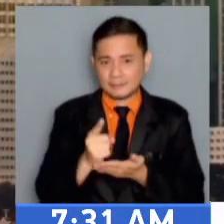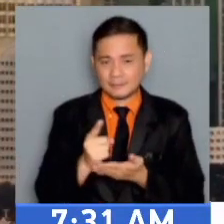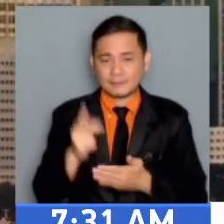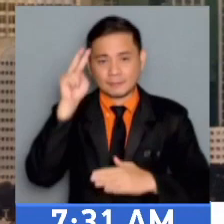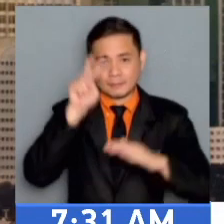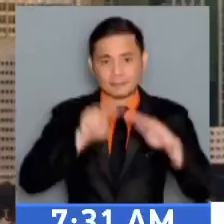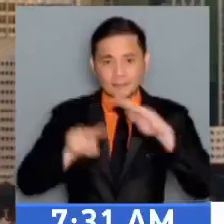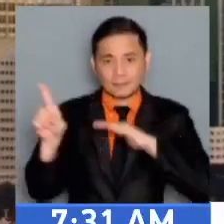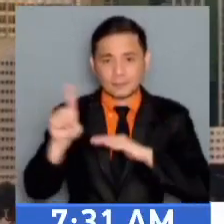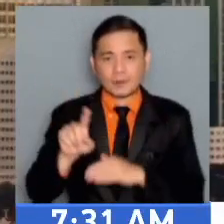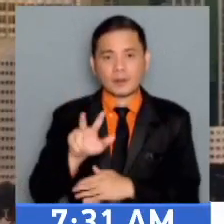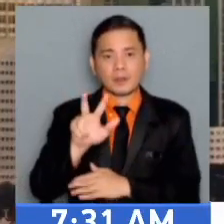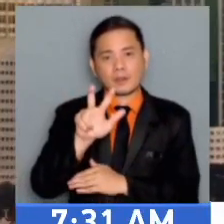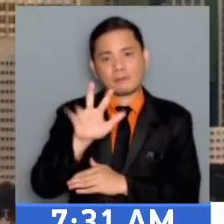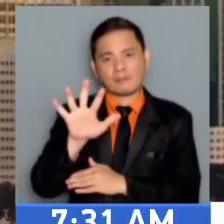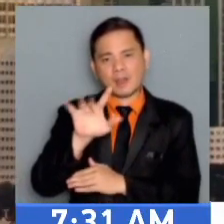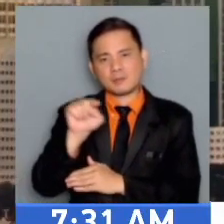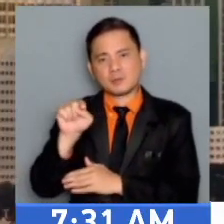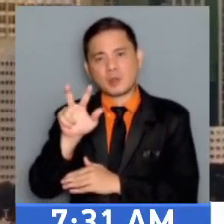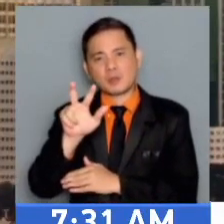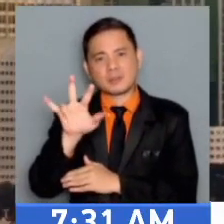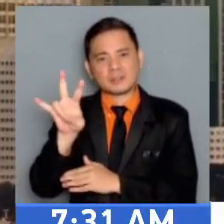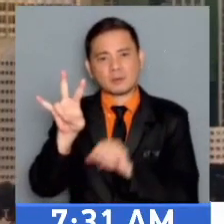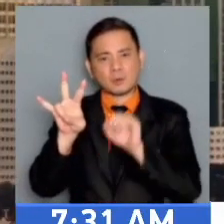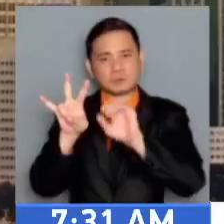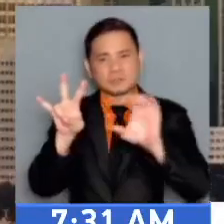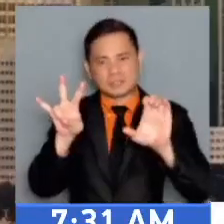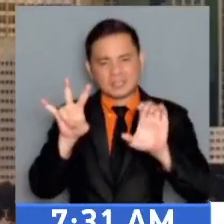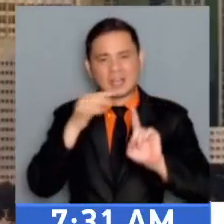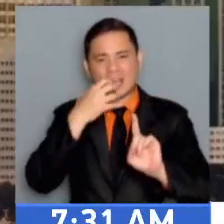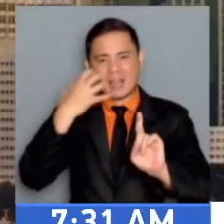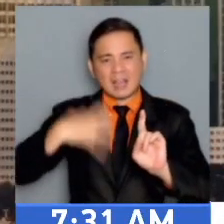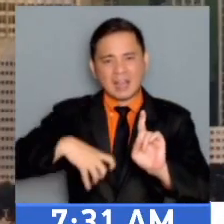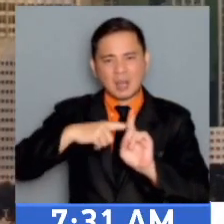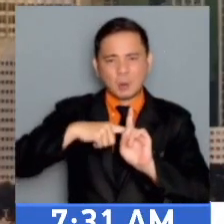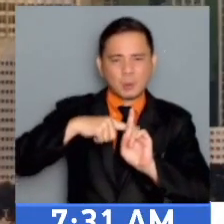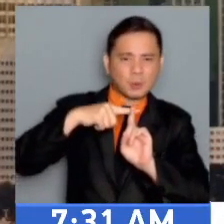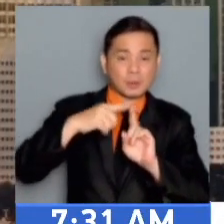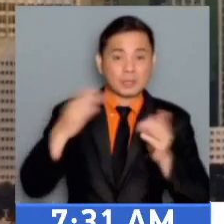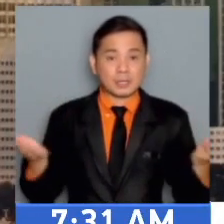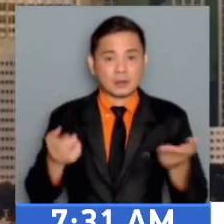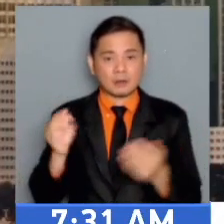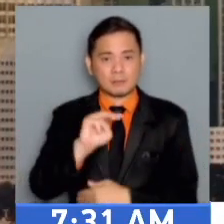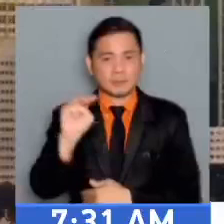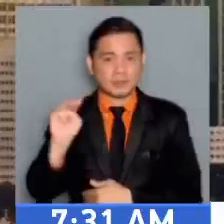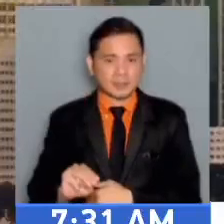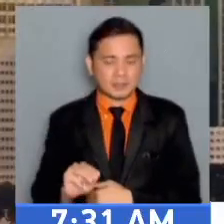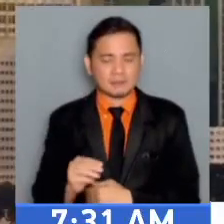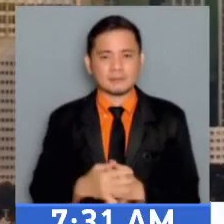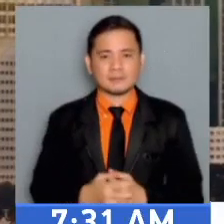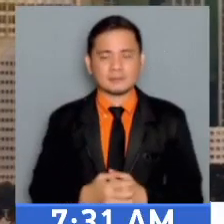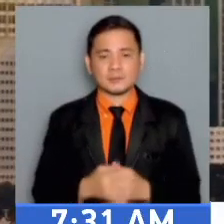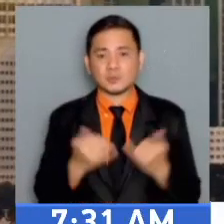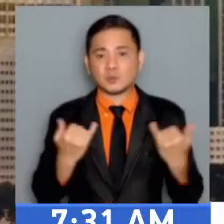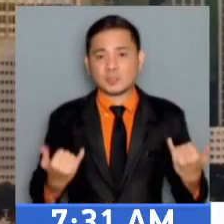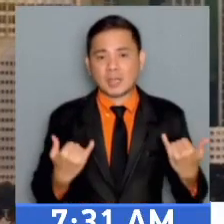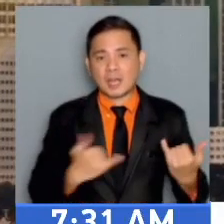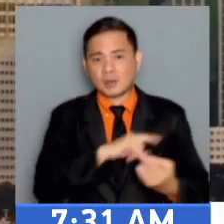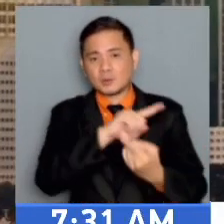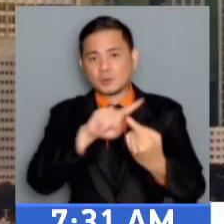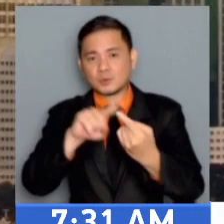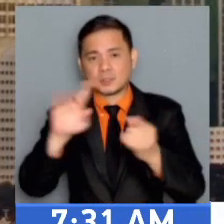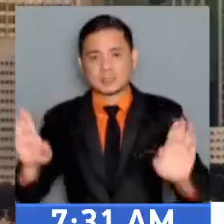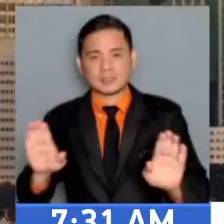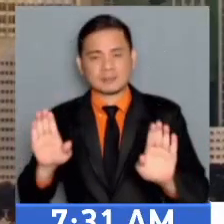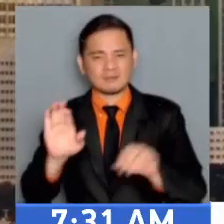hanggang 37 degrees Celsius ang init factor o heat index dito sa Metro Manila ngayong araw hanggang sa Biyernes Santo. 38 hanggang